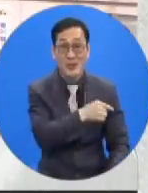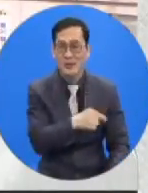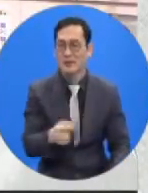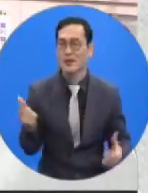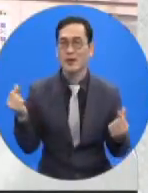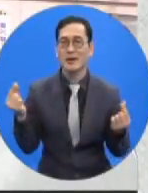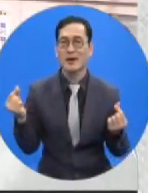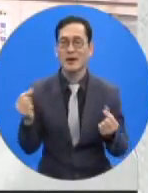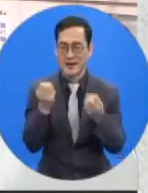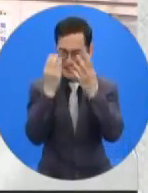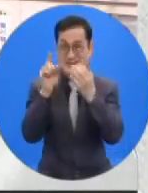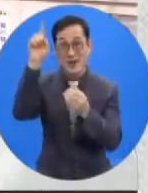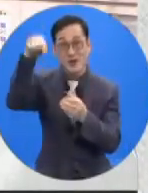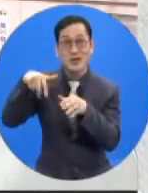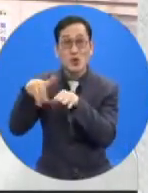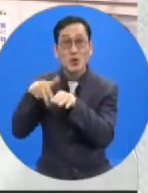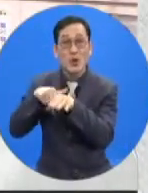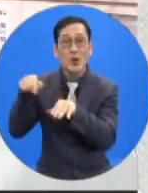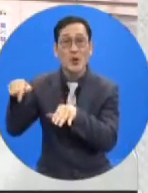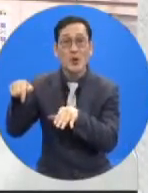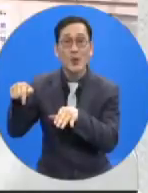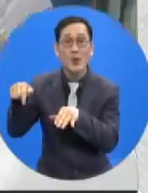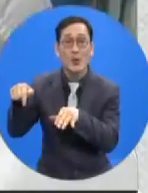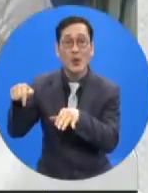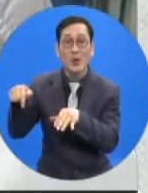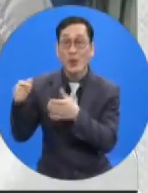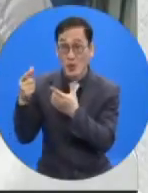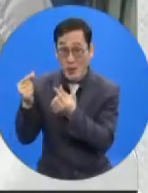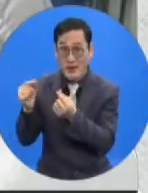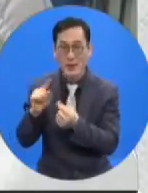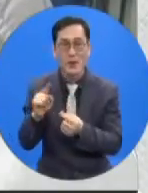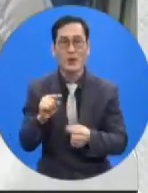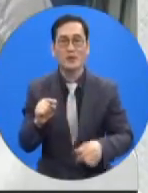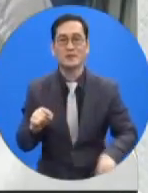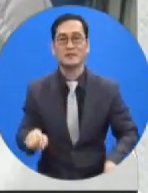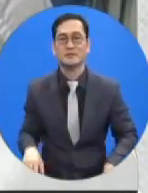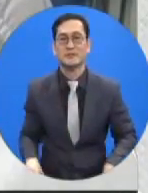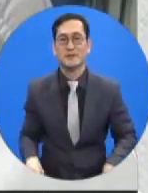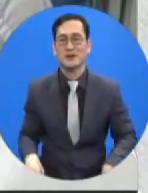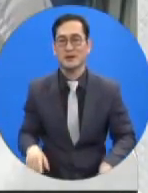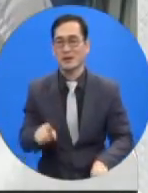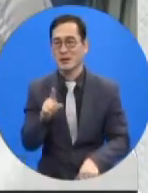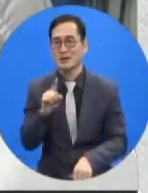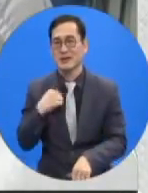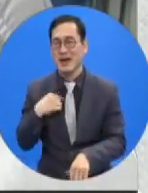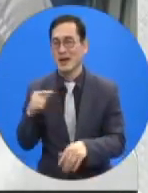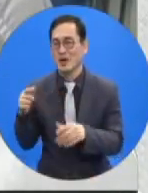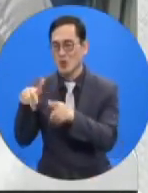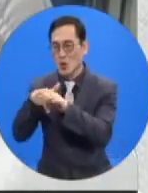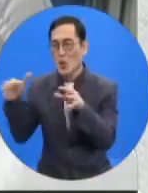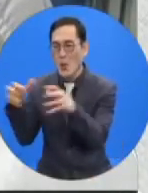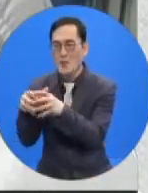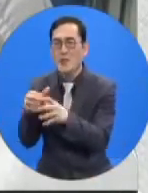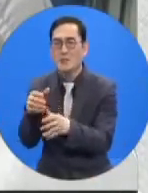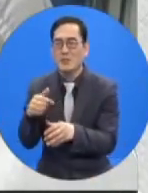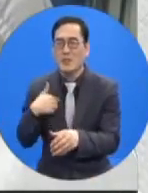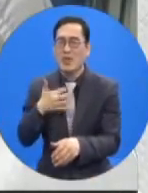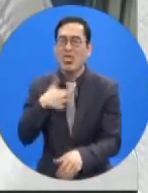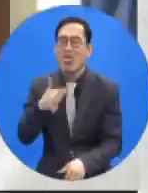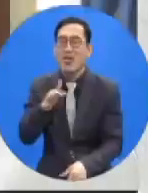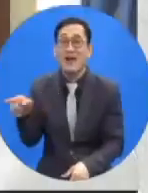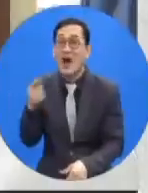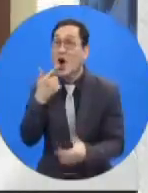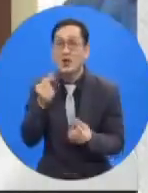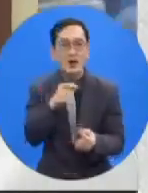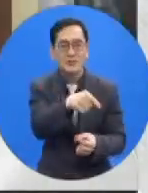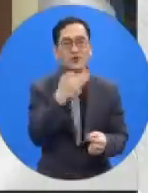신천지 때도 마찬가지지만 본인이 유흥주점을 갔다라는 거를 사실을 숨기기 위해서 가능하면 그래서 이제 역학조사